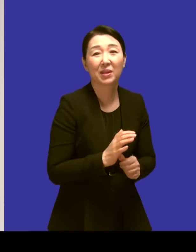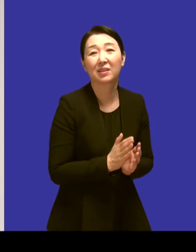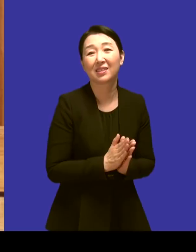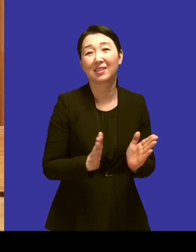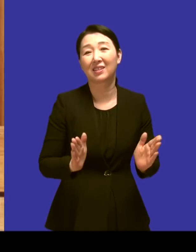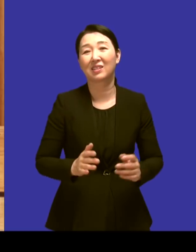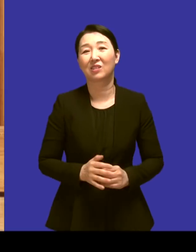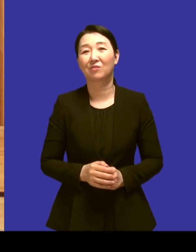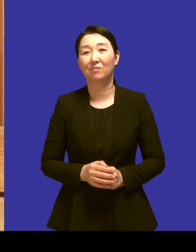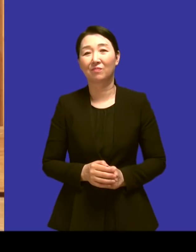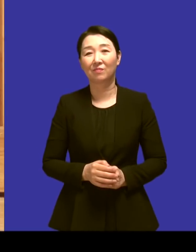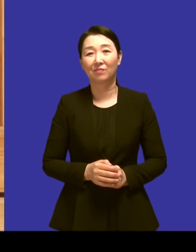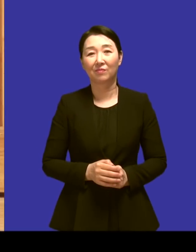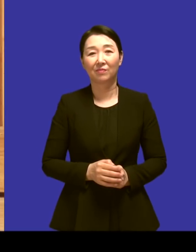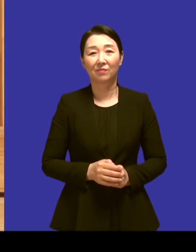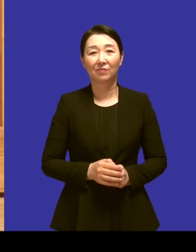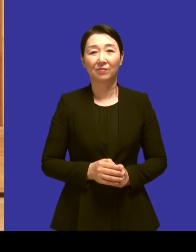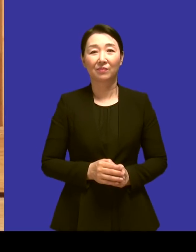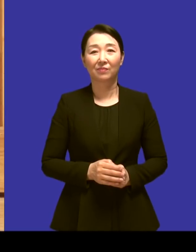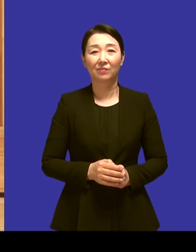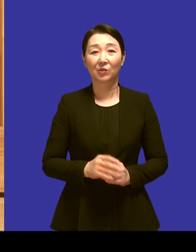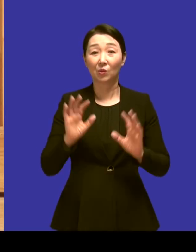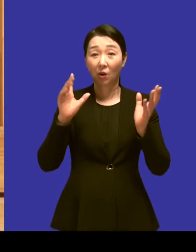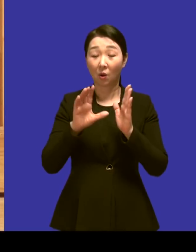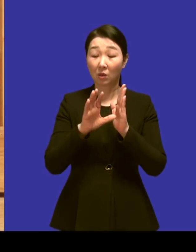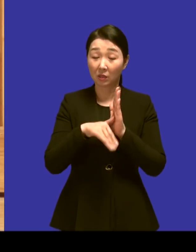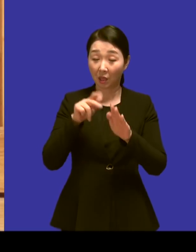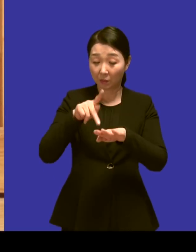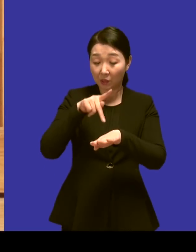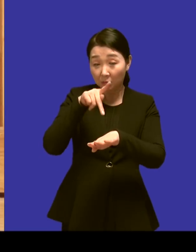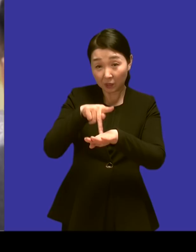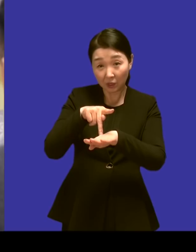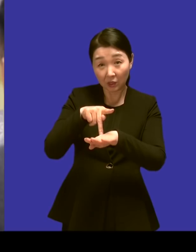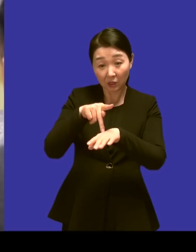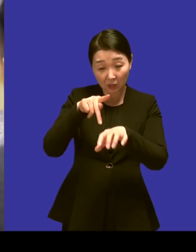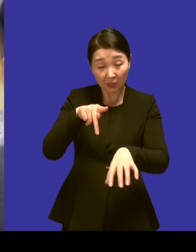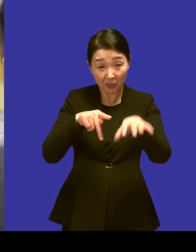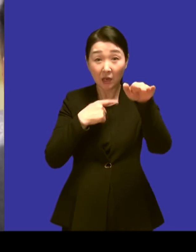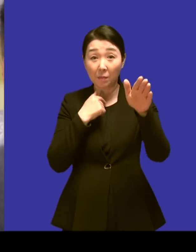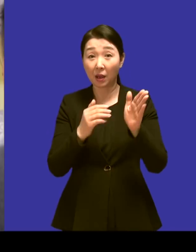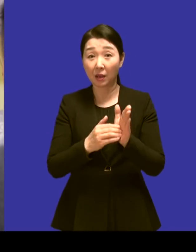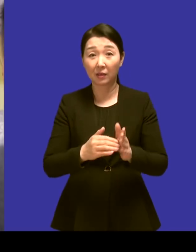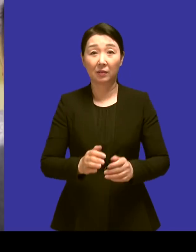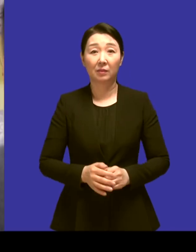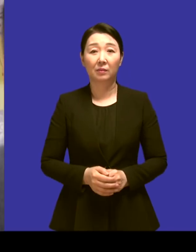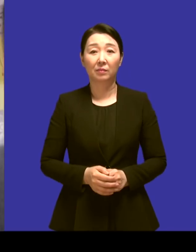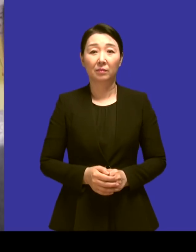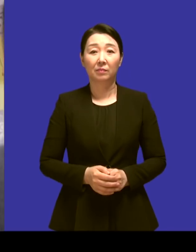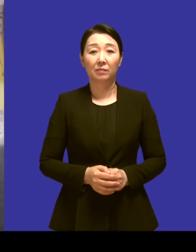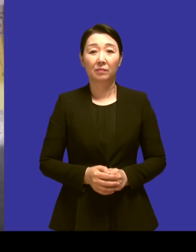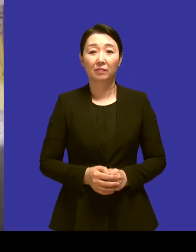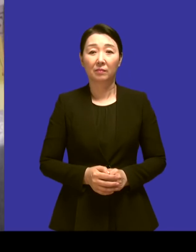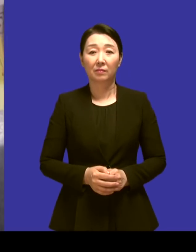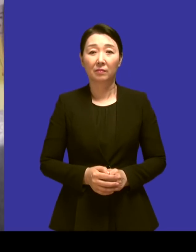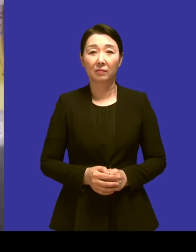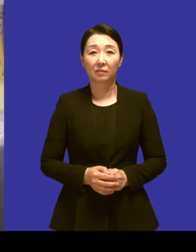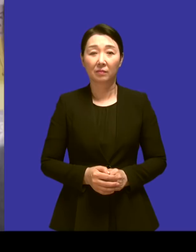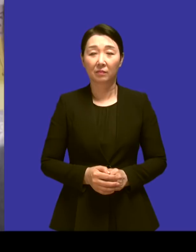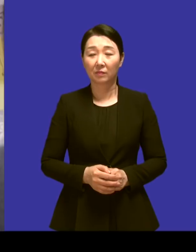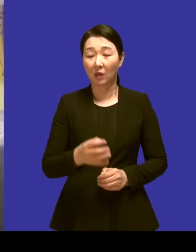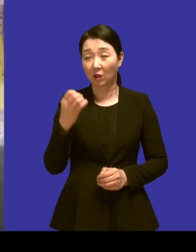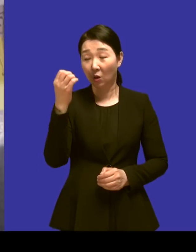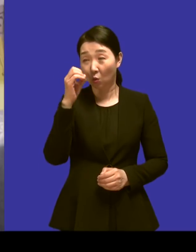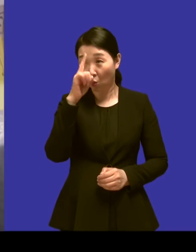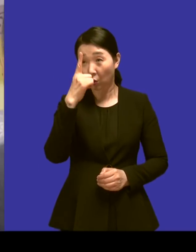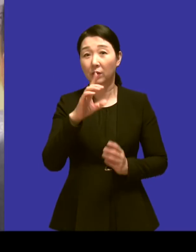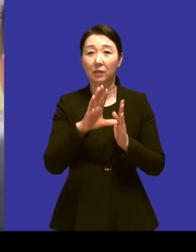것 같아요. 그리고 나서 어린 시절에 뭐 필리핀에서 자라셨어요? 제가 이제 고등학교 1학년 때